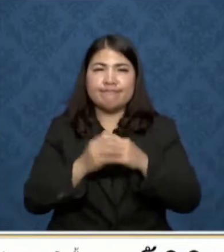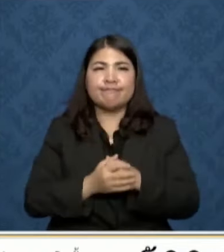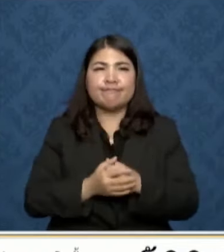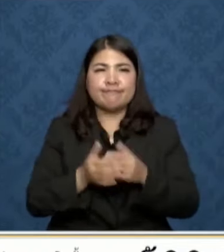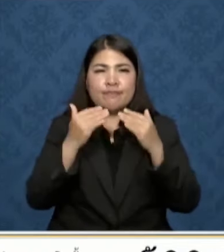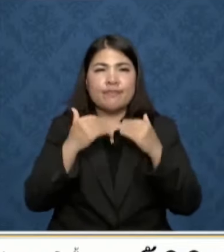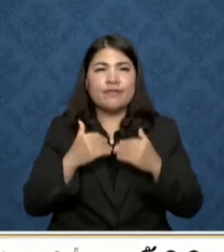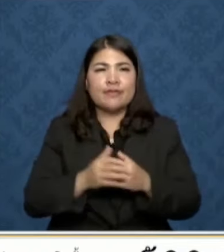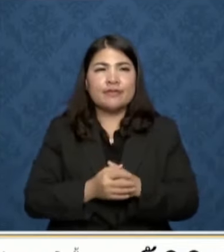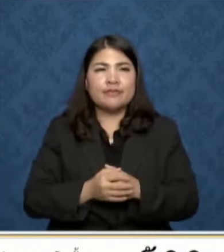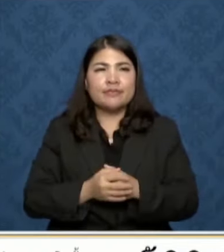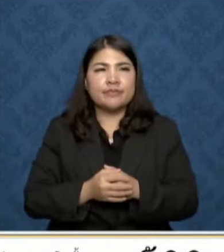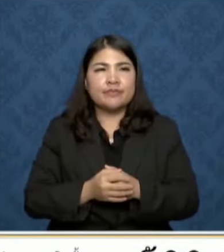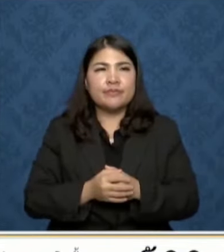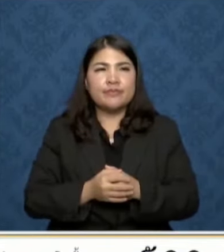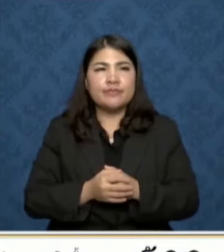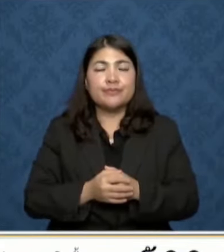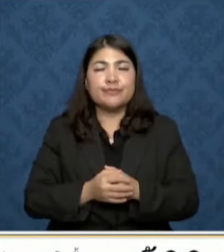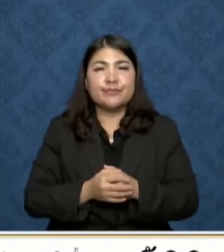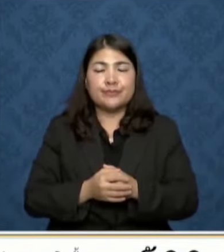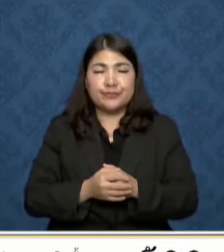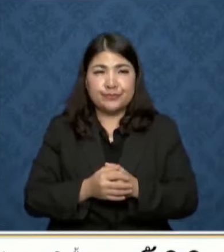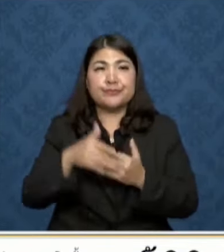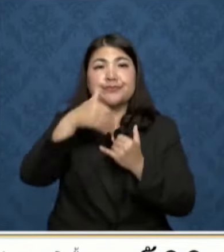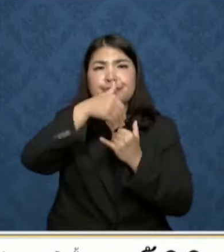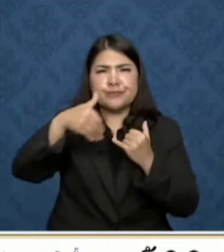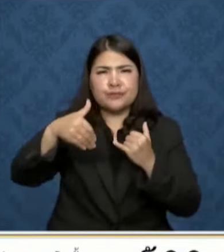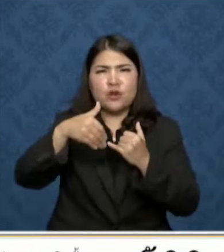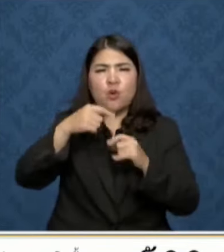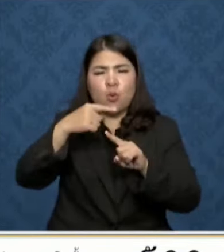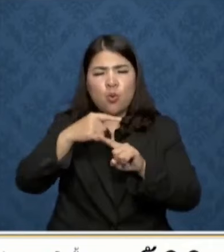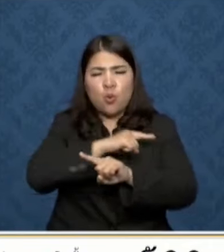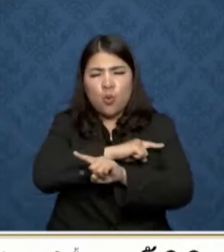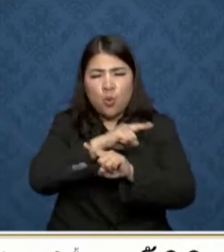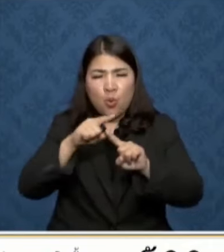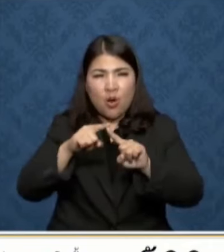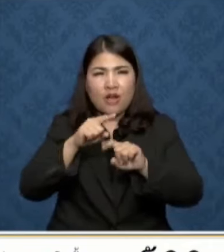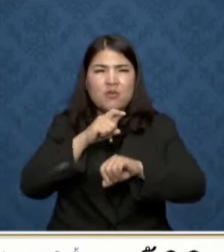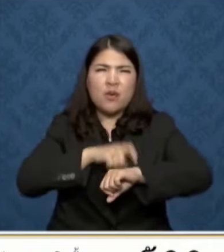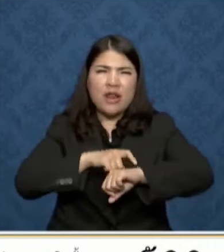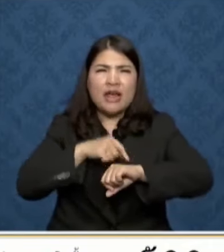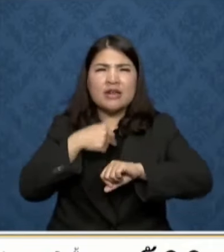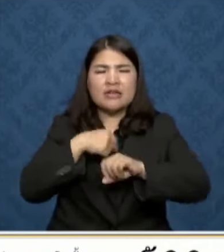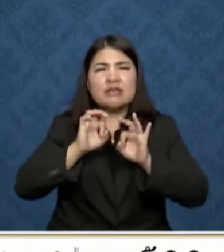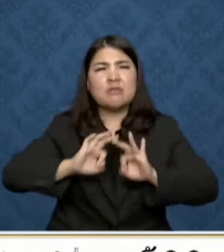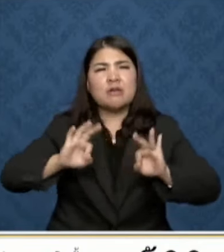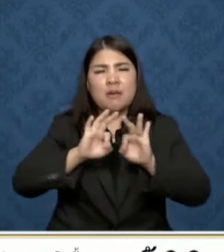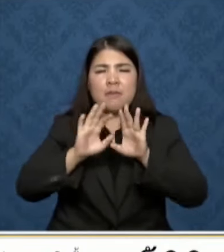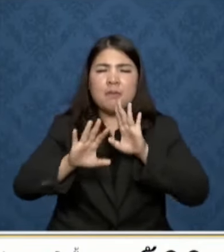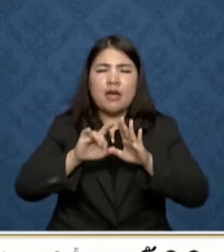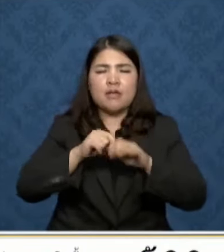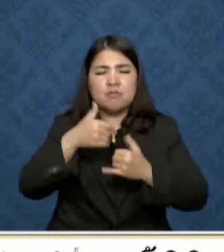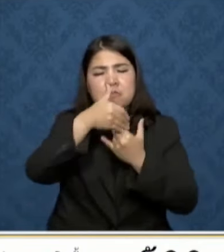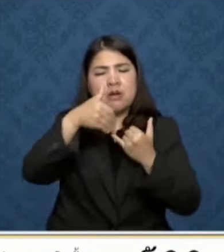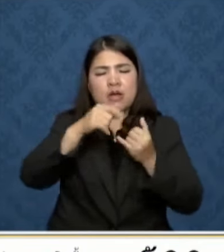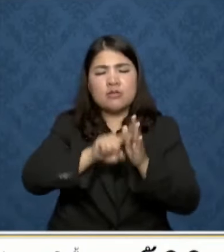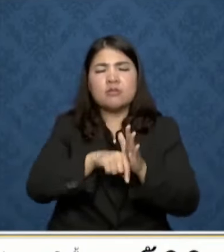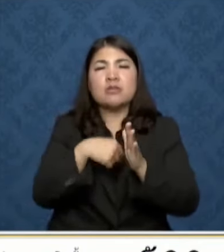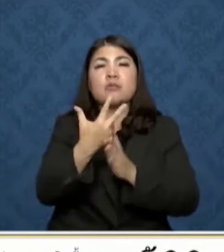สย Greens& corporationsวยระเวลาในกผาตัดก็สำคั gallon airอน credเอาโ โมงข